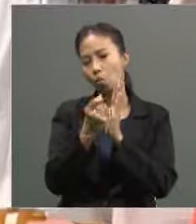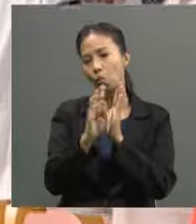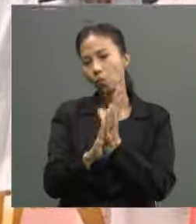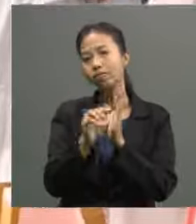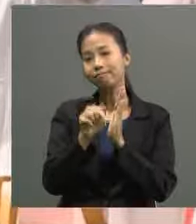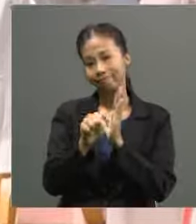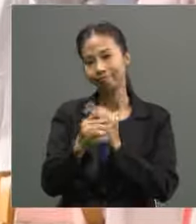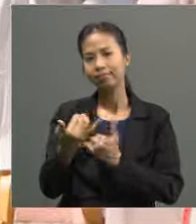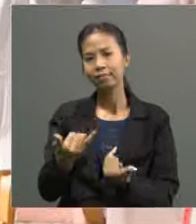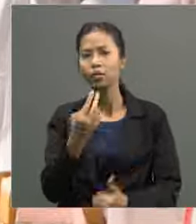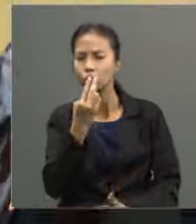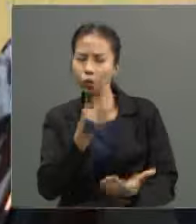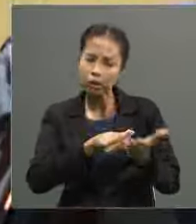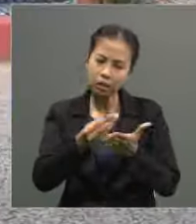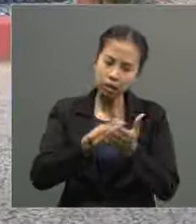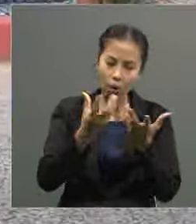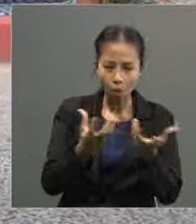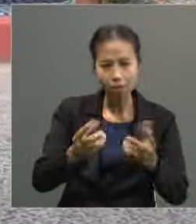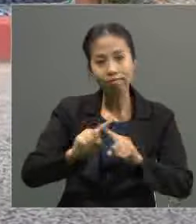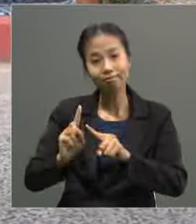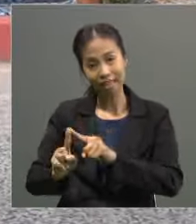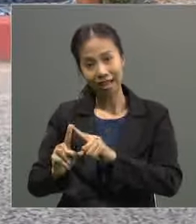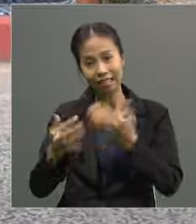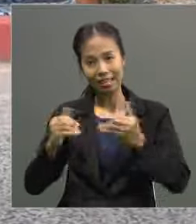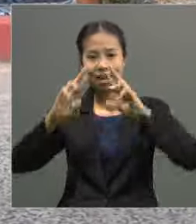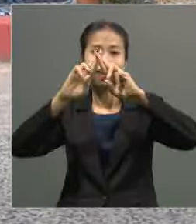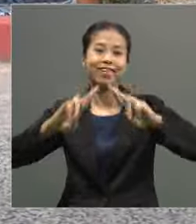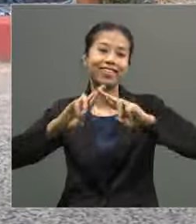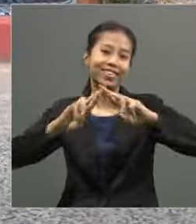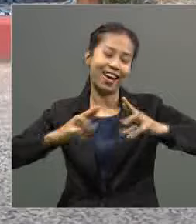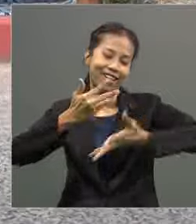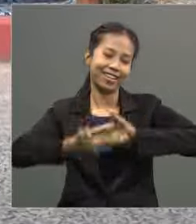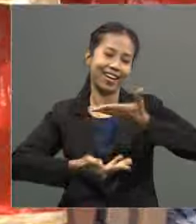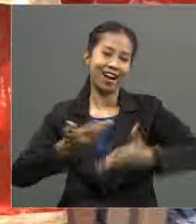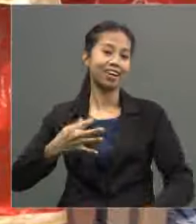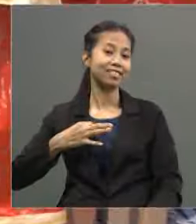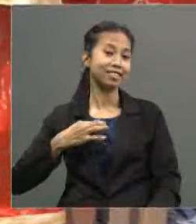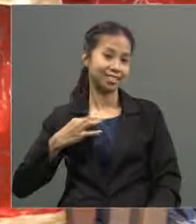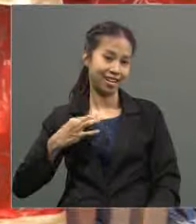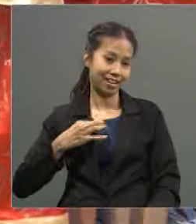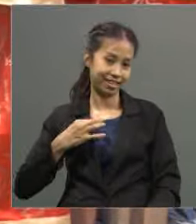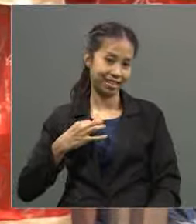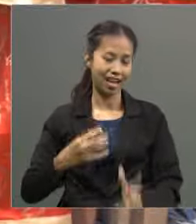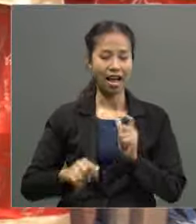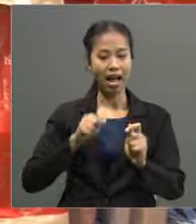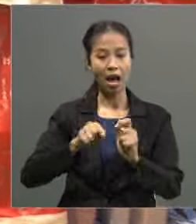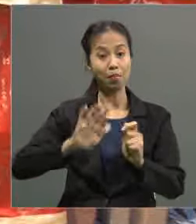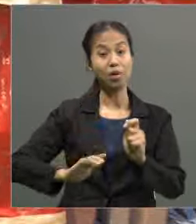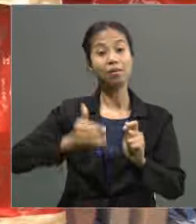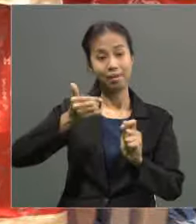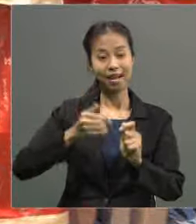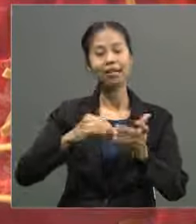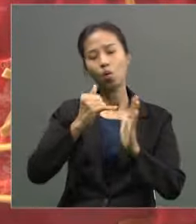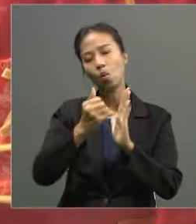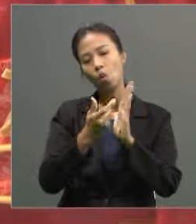บรรยากาศการจับจ่ายกันบ้างเจ้าของร้านจำหน่ายเสื้อผ้าแฟชั่นที่ย่านถนนจงกลนิทานอำเภอเมืองอุบลราชธานีบอกเลย